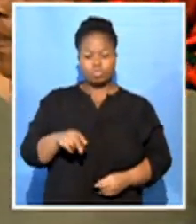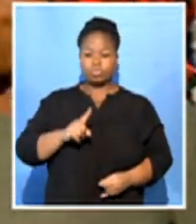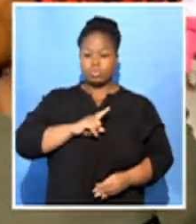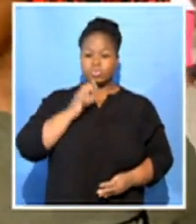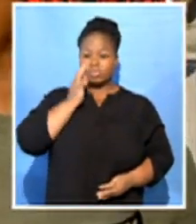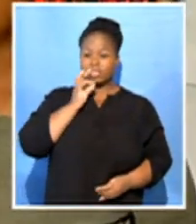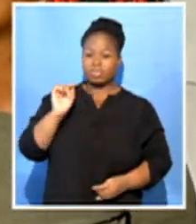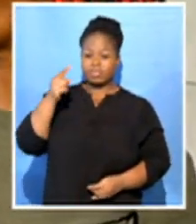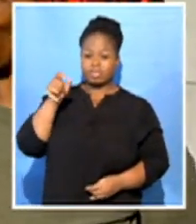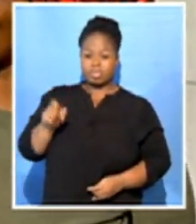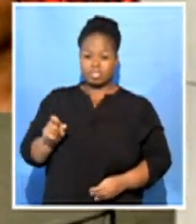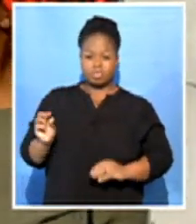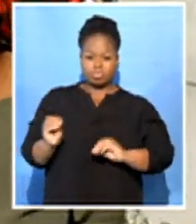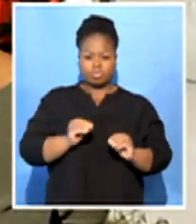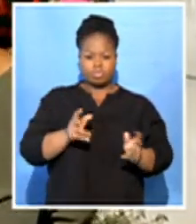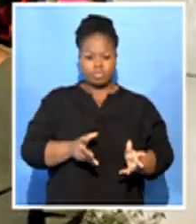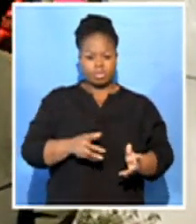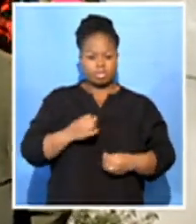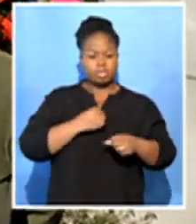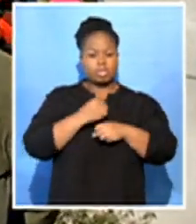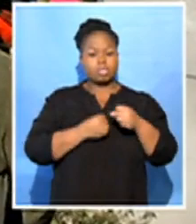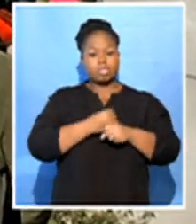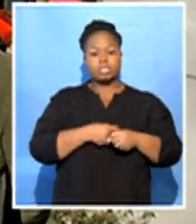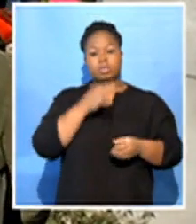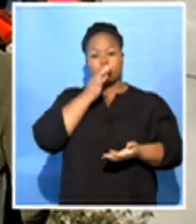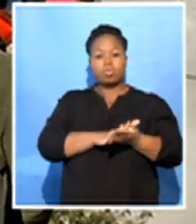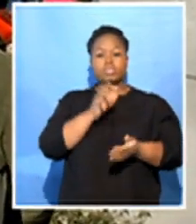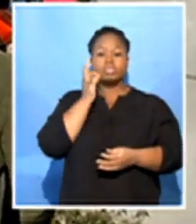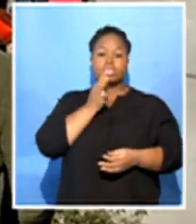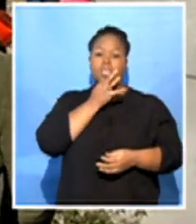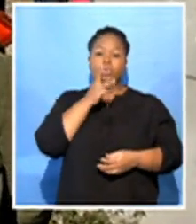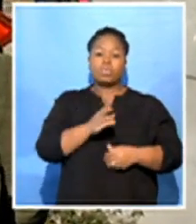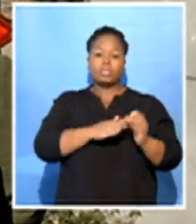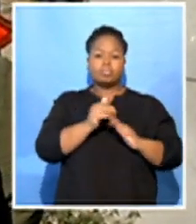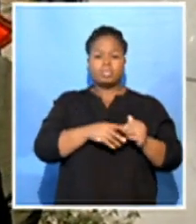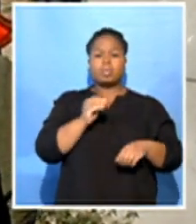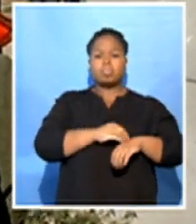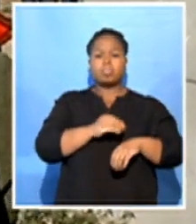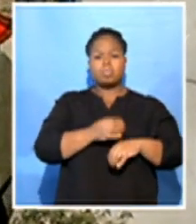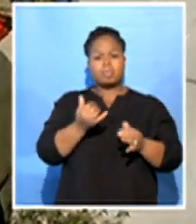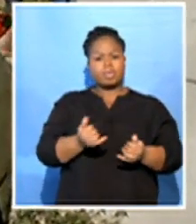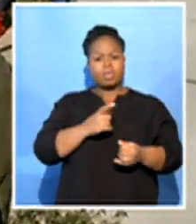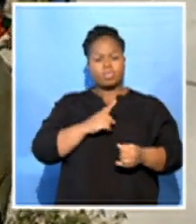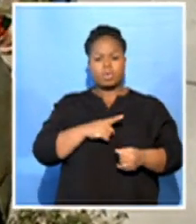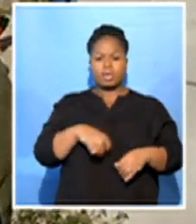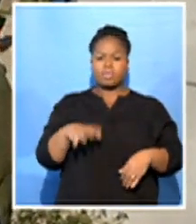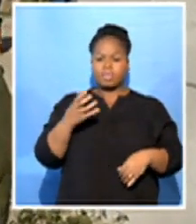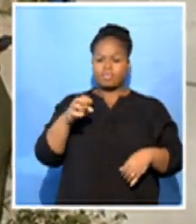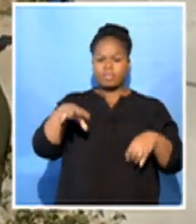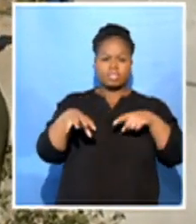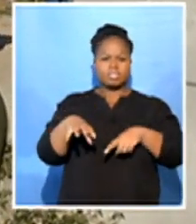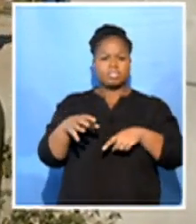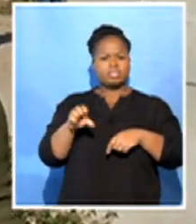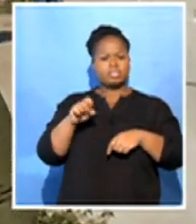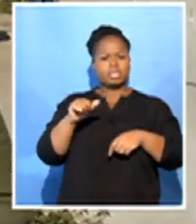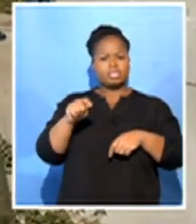ubusithi wawungaboqala ukuza apha kwahamba iminyaka nathenje sibane zakwakhelwa, ingathi ingxaki ngoku kukuba nine site numbers kodwa izindlu